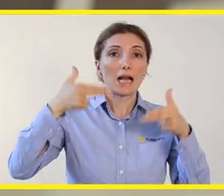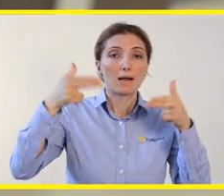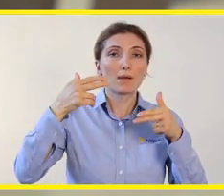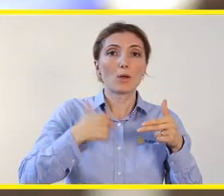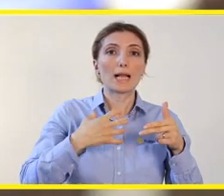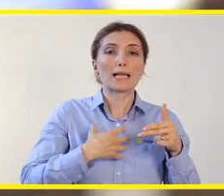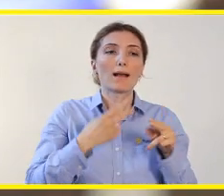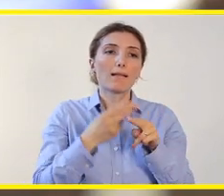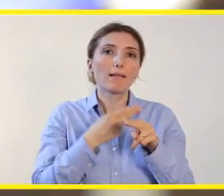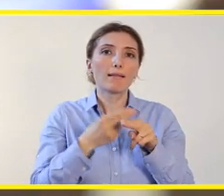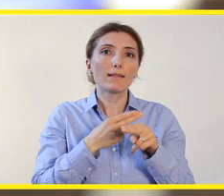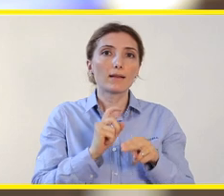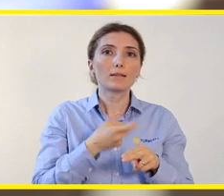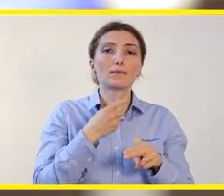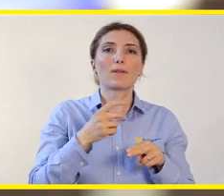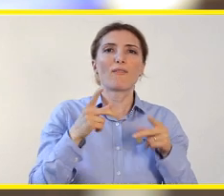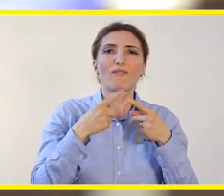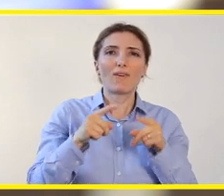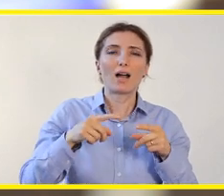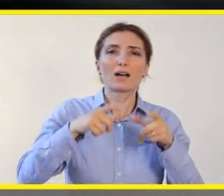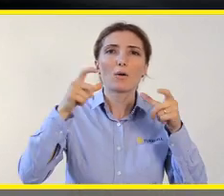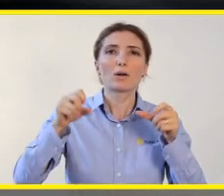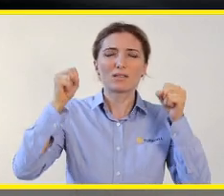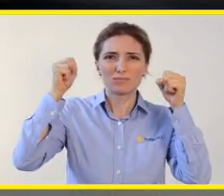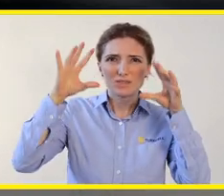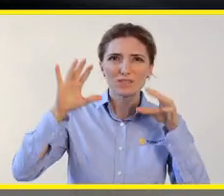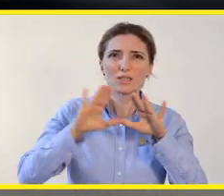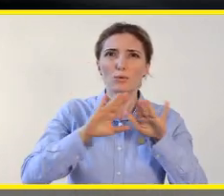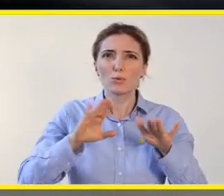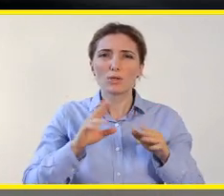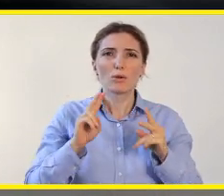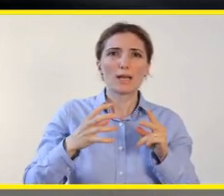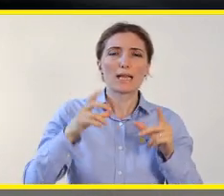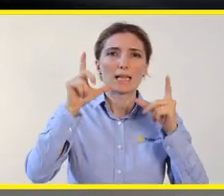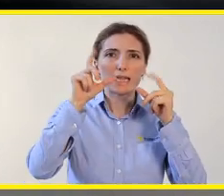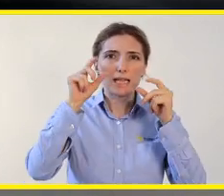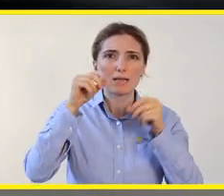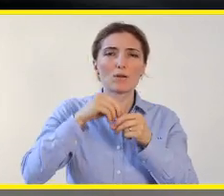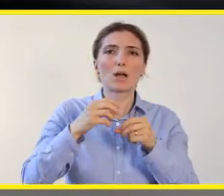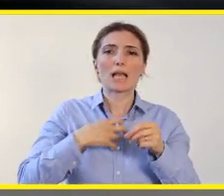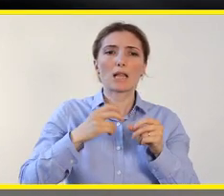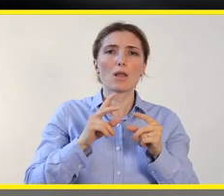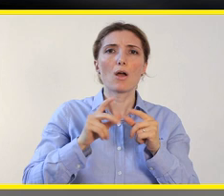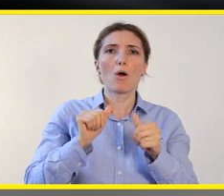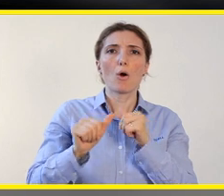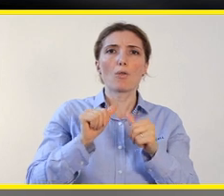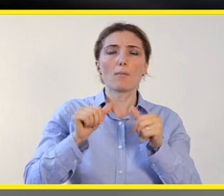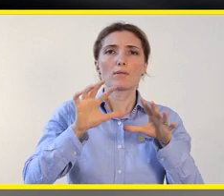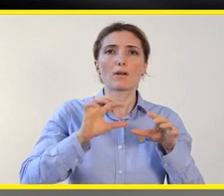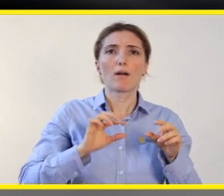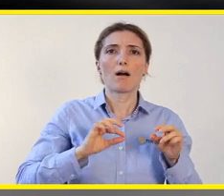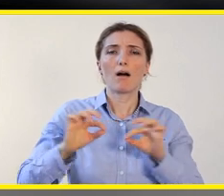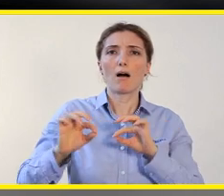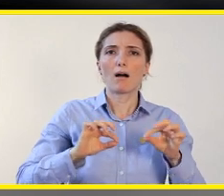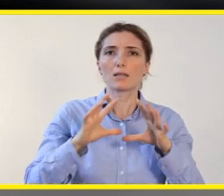keşfedin. Farklı ortam ışığı ve düzenine göre çekiminizin cihaz tarafından otomatik olarak ayarlanmasını sağlayabilirsiniz.